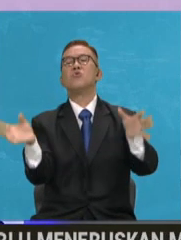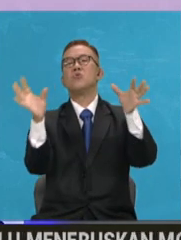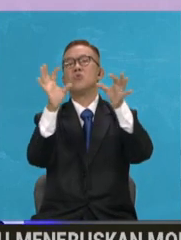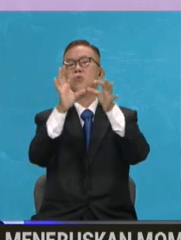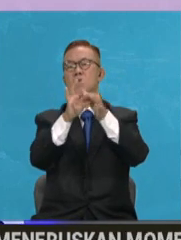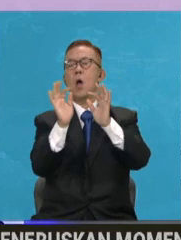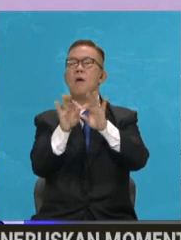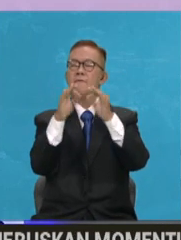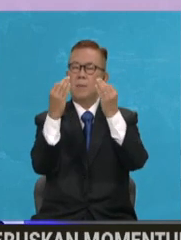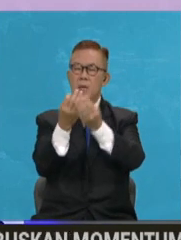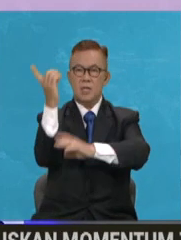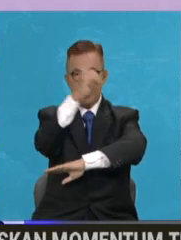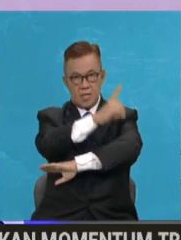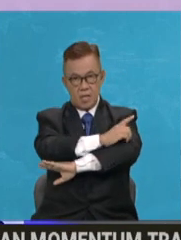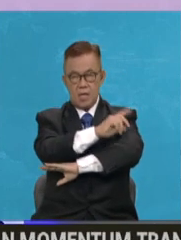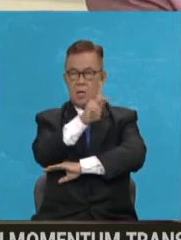2022